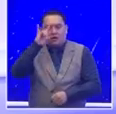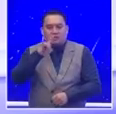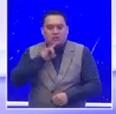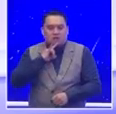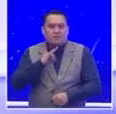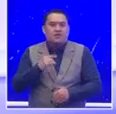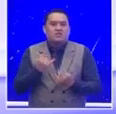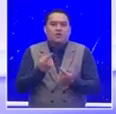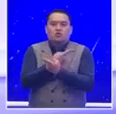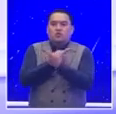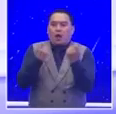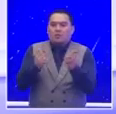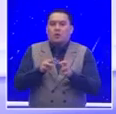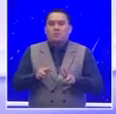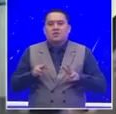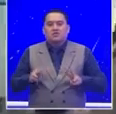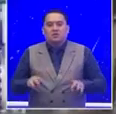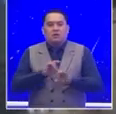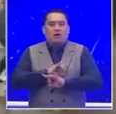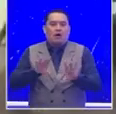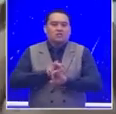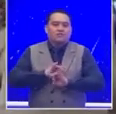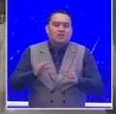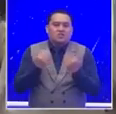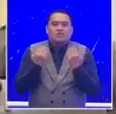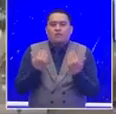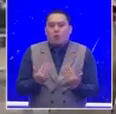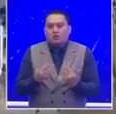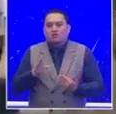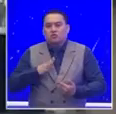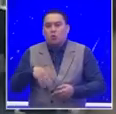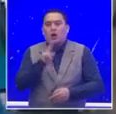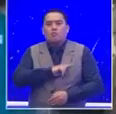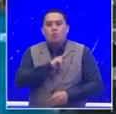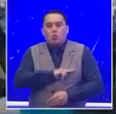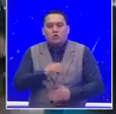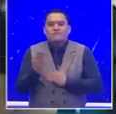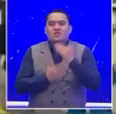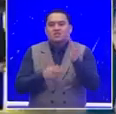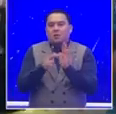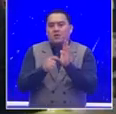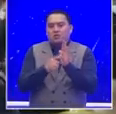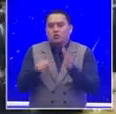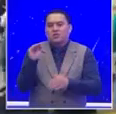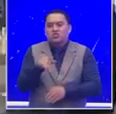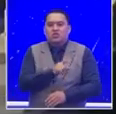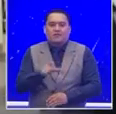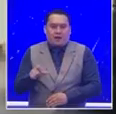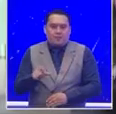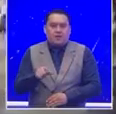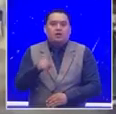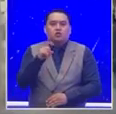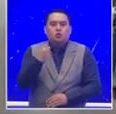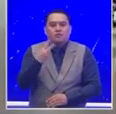Об этом сообщили в Министерстве индустрии и инфраструктурного развития. В этих отраслях сегодня работает свыше 700 тысяч человек. Из